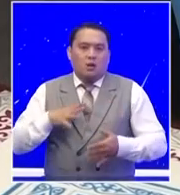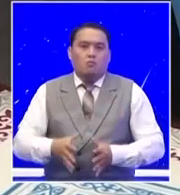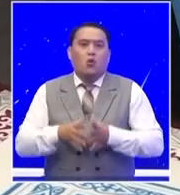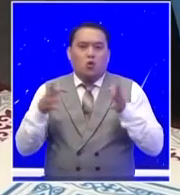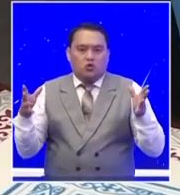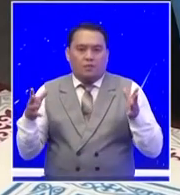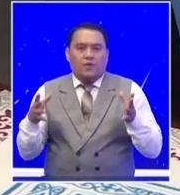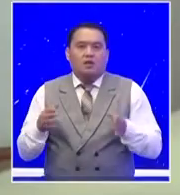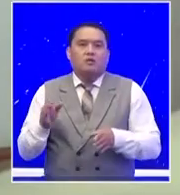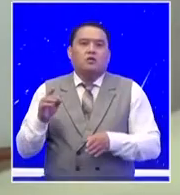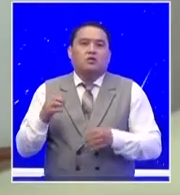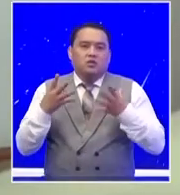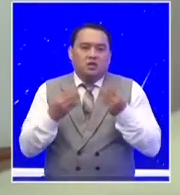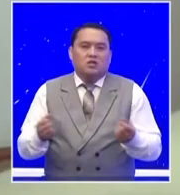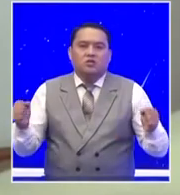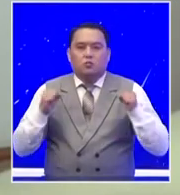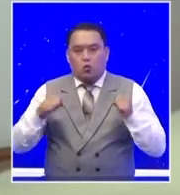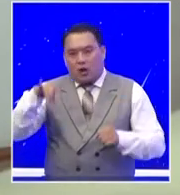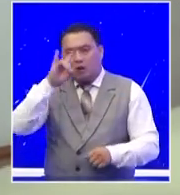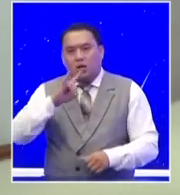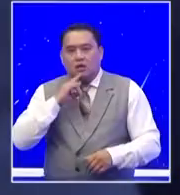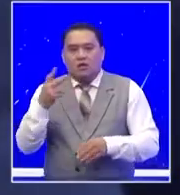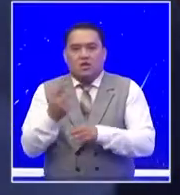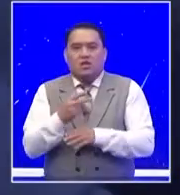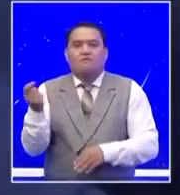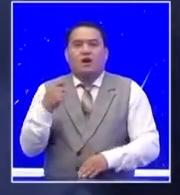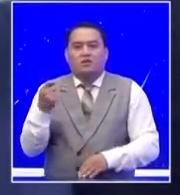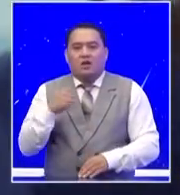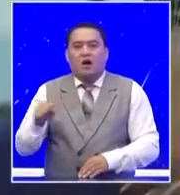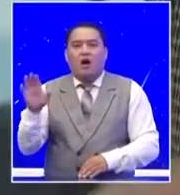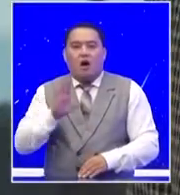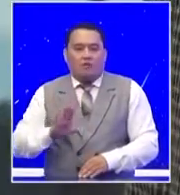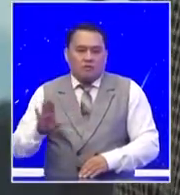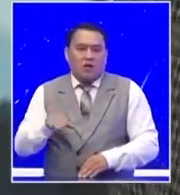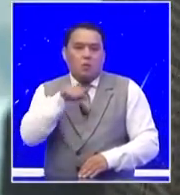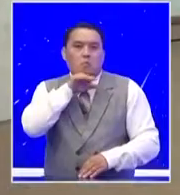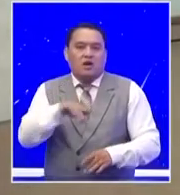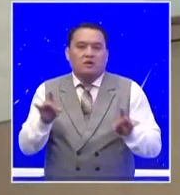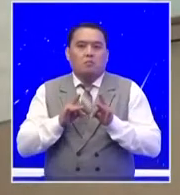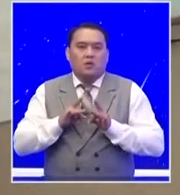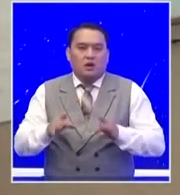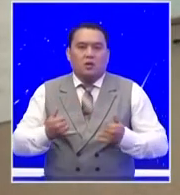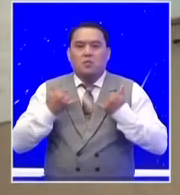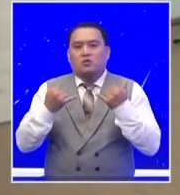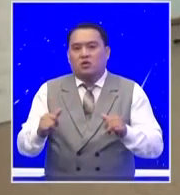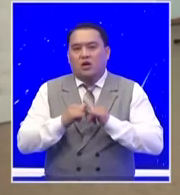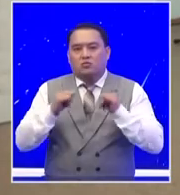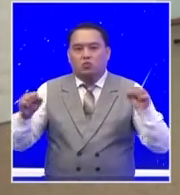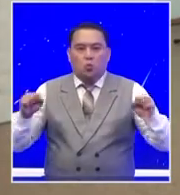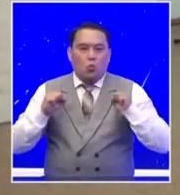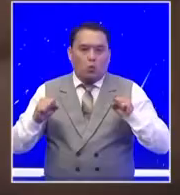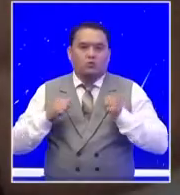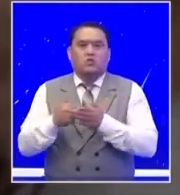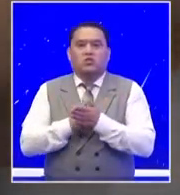больше. Добавлю, День спорта в Казахстане отмечается в 3 воскресенье августа. Этот профессиональный праздник посвящен развитию спорта